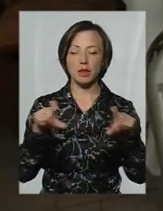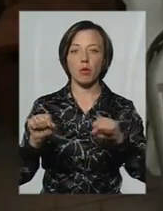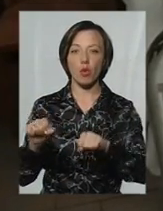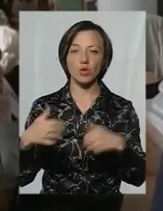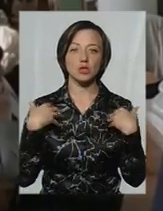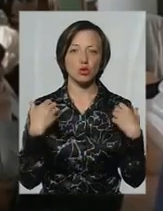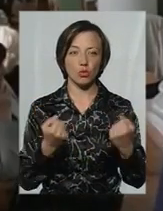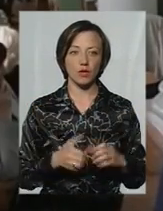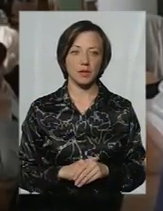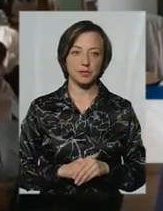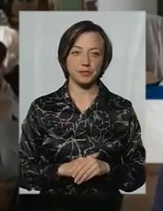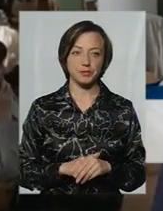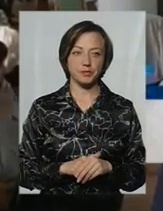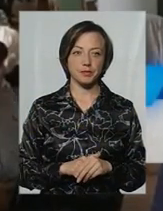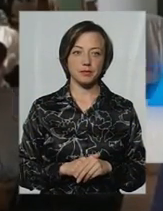охорони здоров'я. Сьогодні